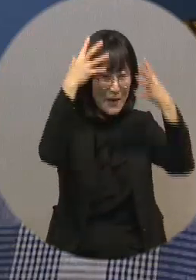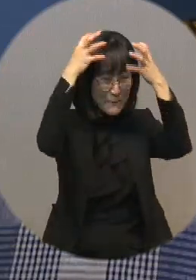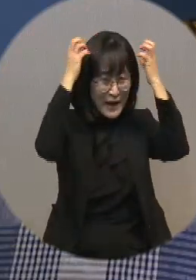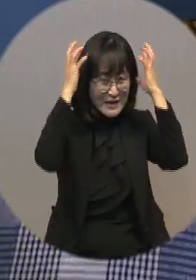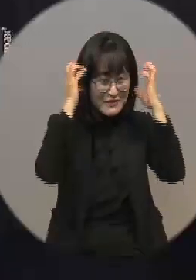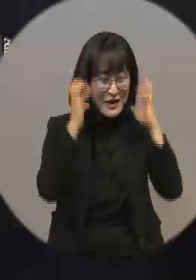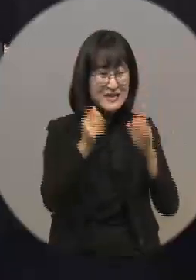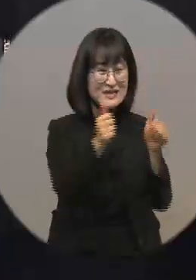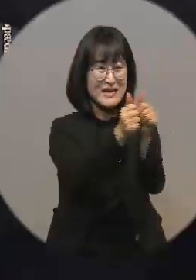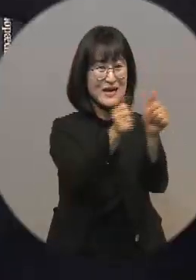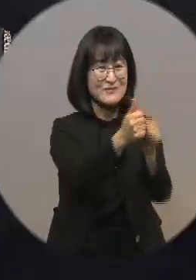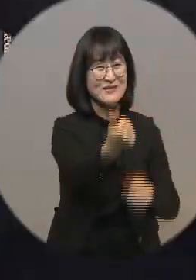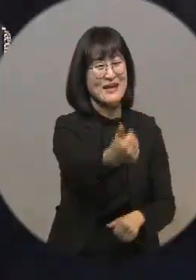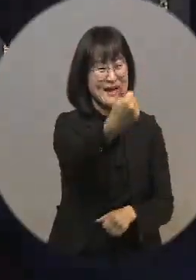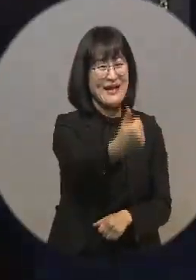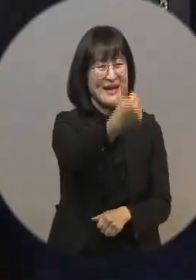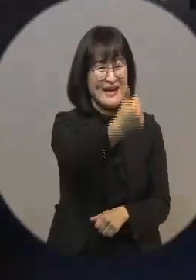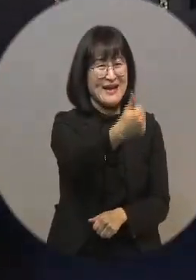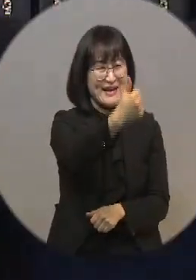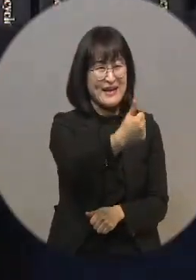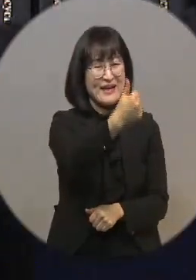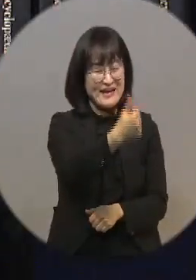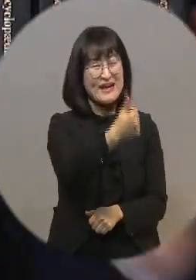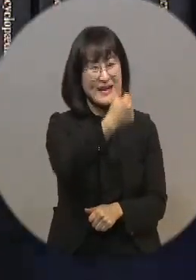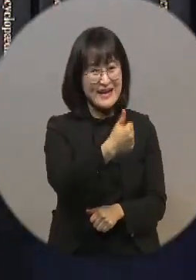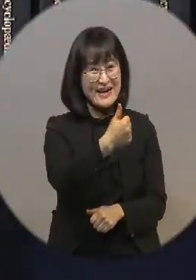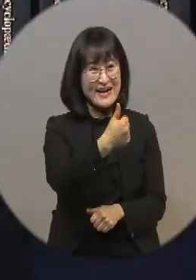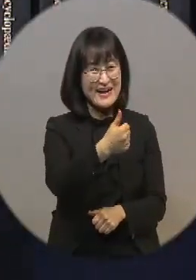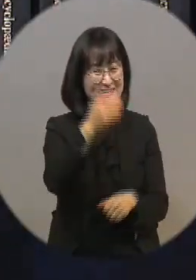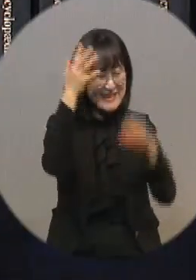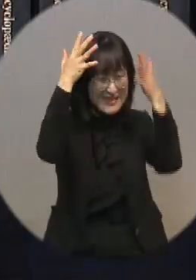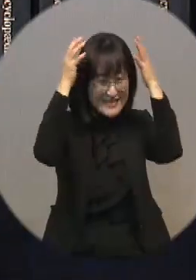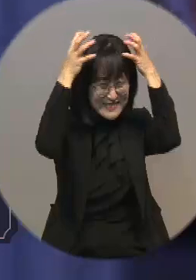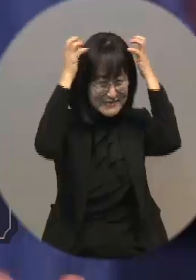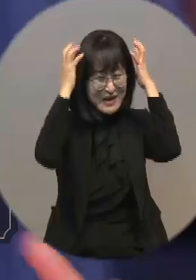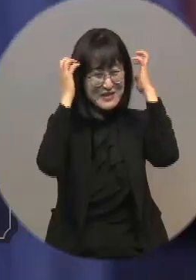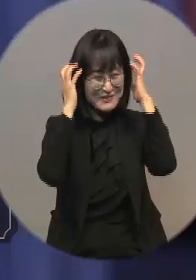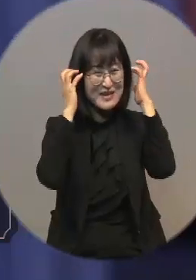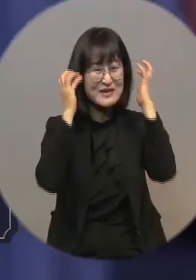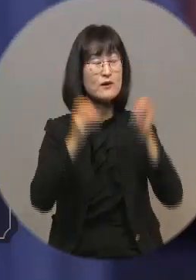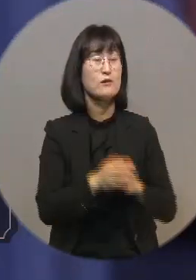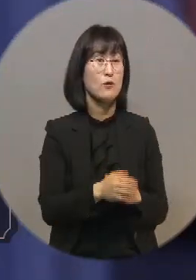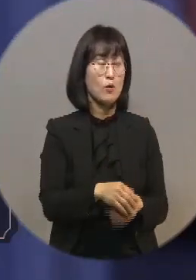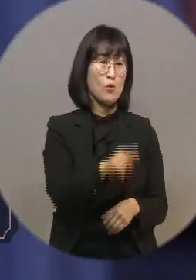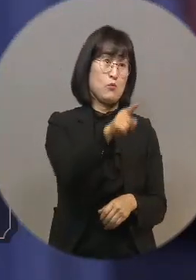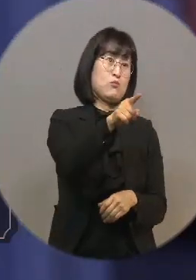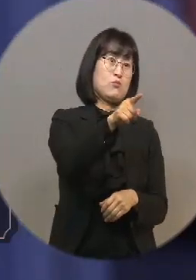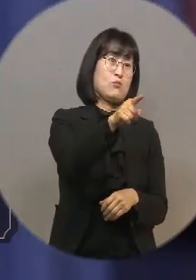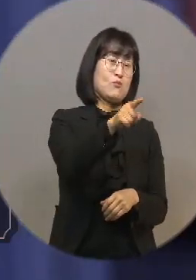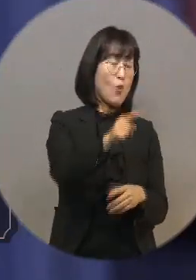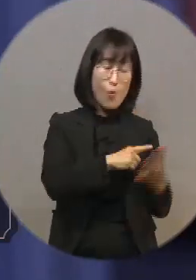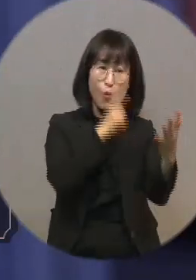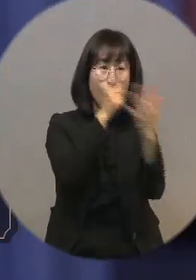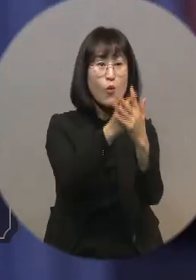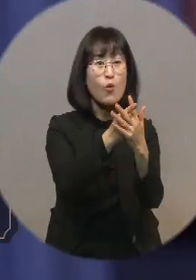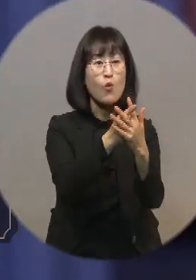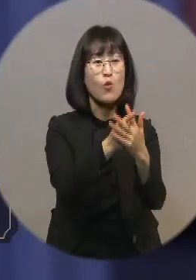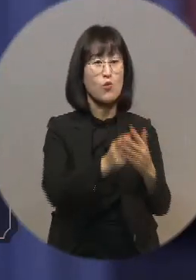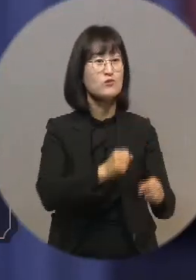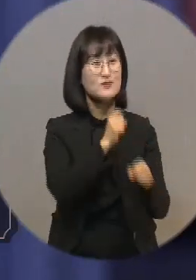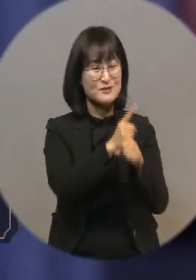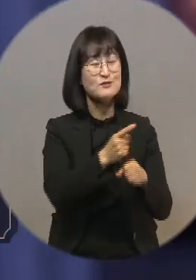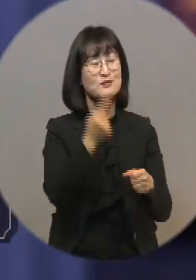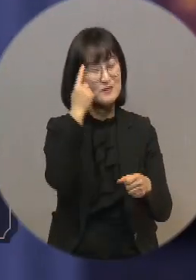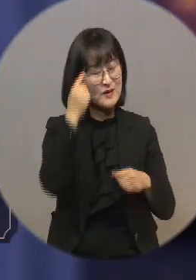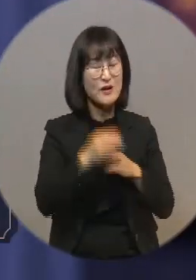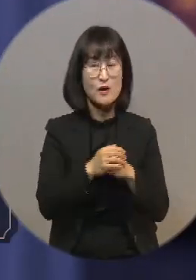거예요. 빠글머리. 오늘 많이 핀 거예요. 아, 저 사람이구나 하고 바로 햄버거 주문을